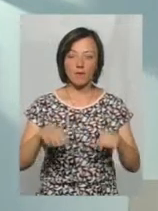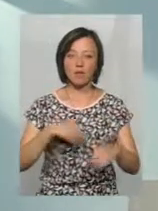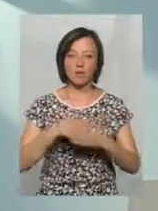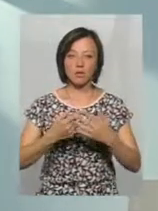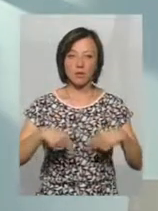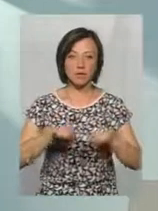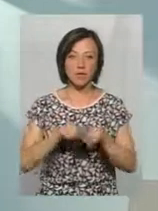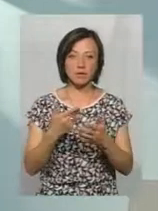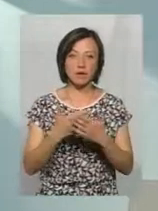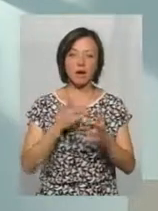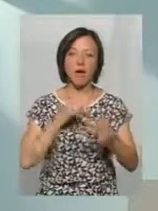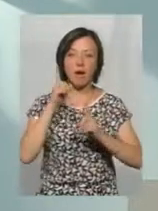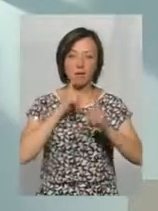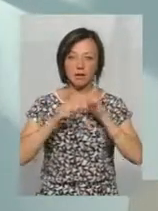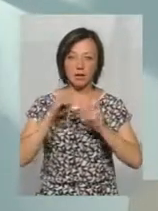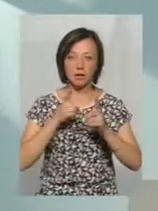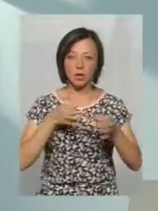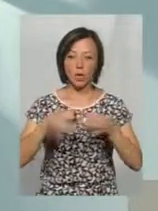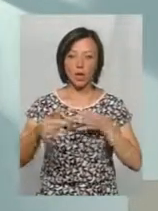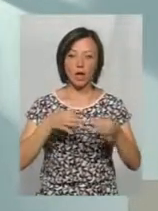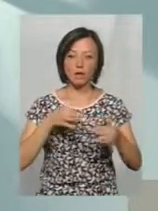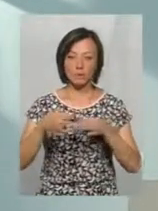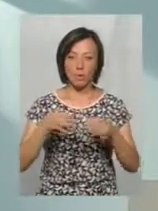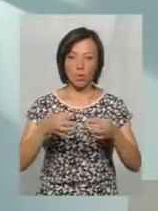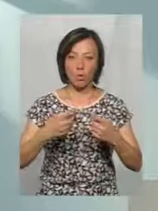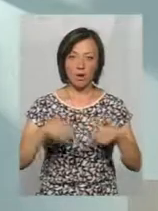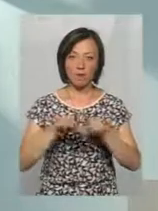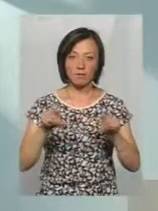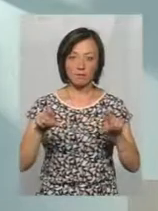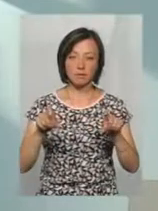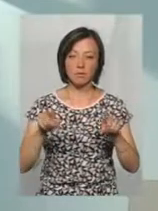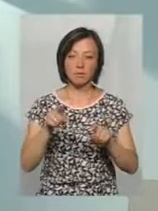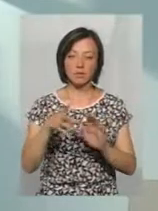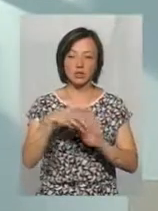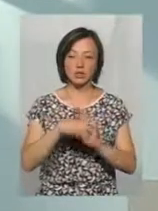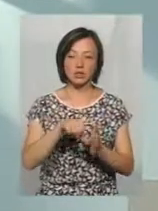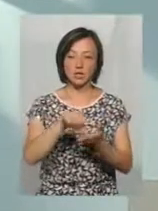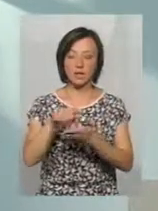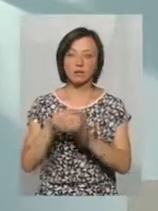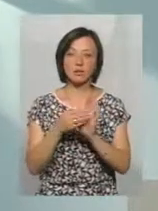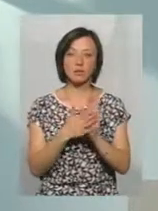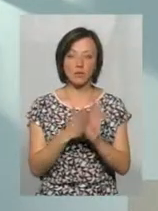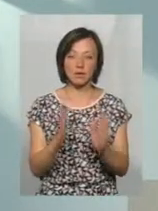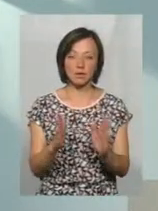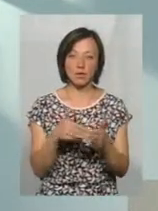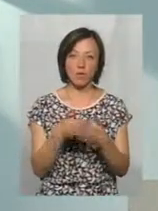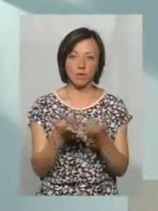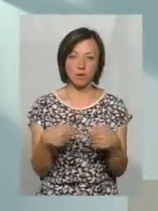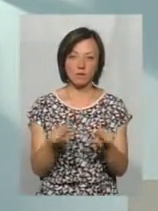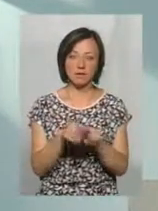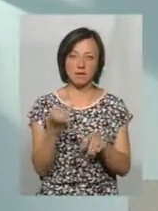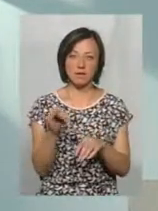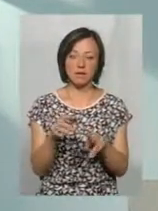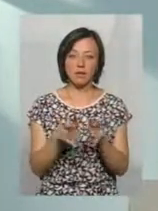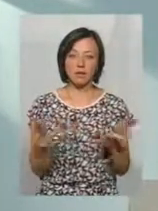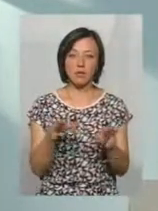громадські організації, громадські ради, такі дорадчі консультативні органи. Так? Туди залучаються члени зареєстрованих тільки громадських організацій.